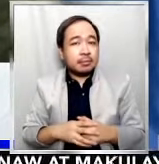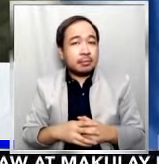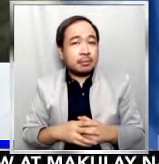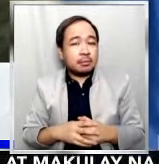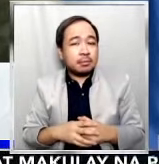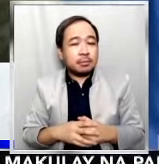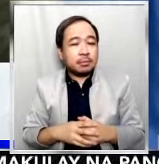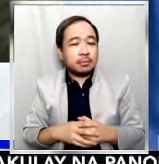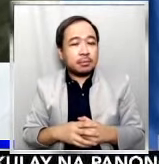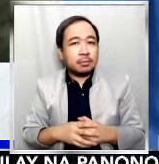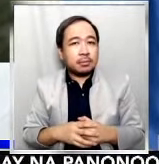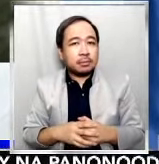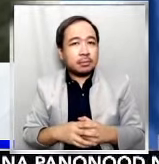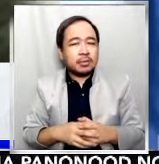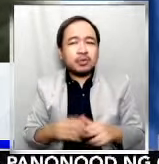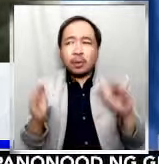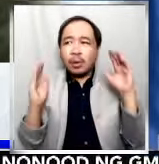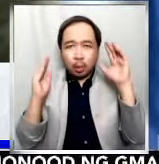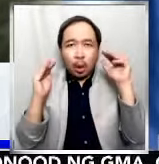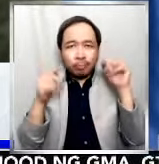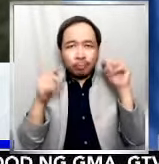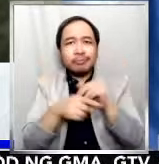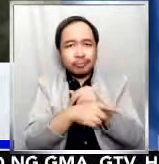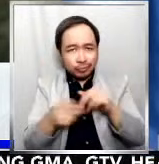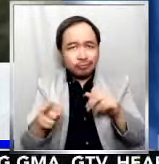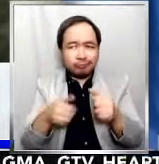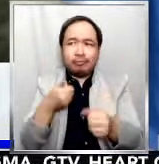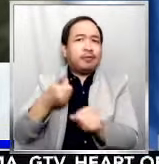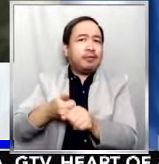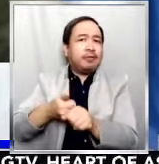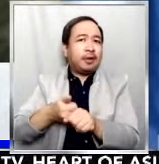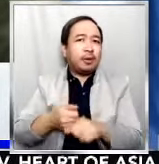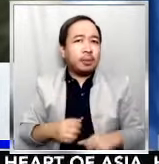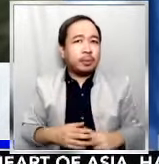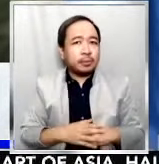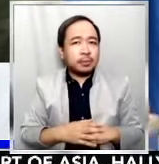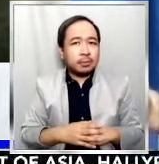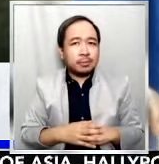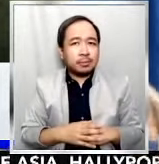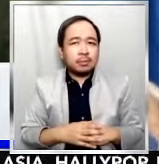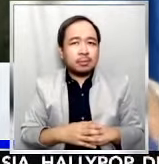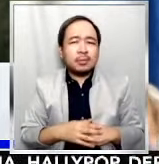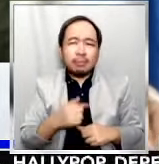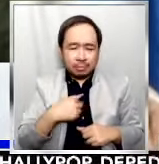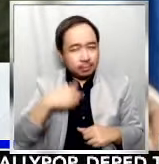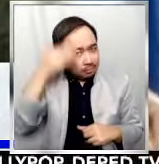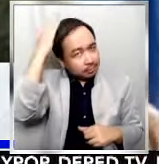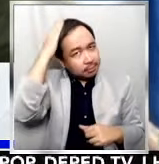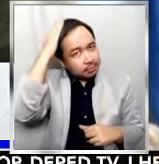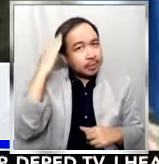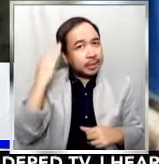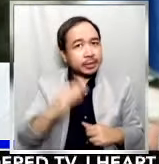Ganon sana ang gawin ninyo. Eh, pakiusap lang. Por respeto.